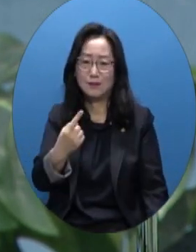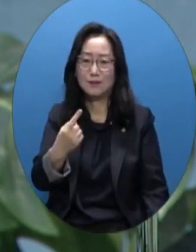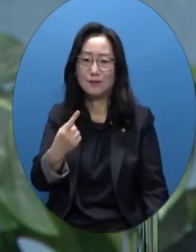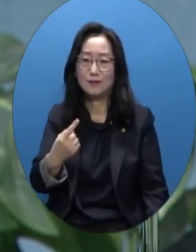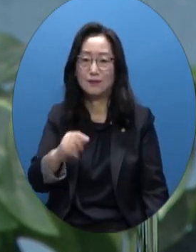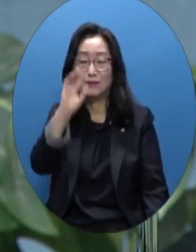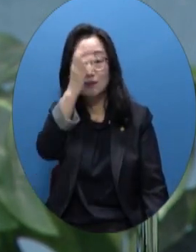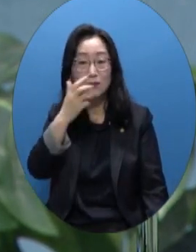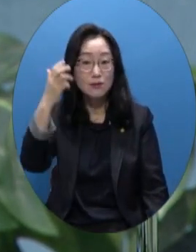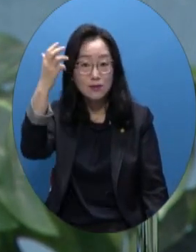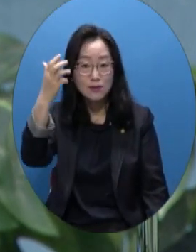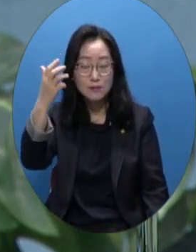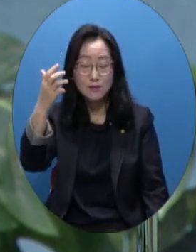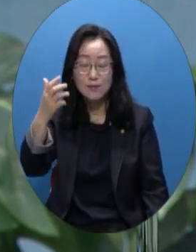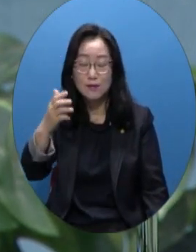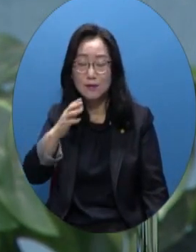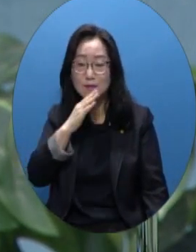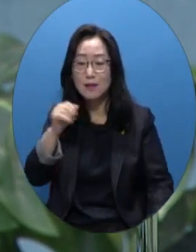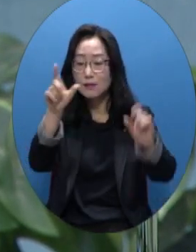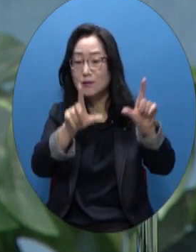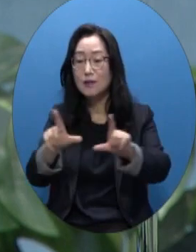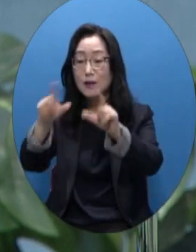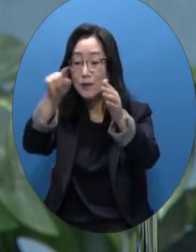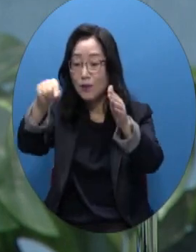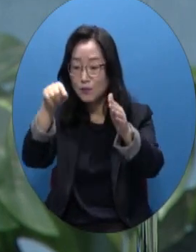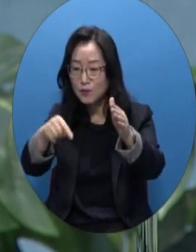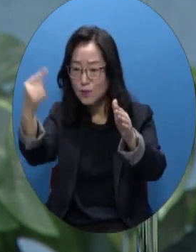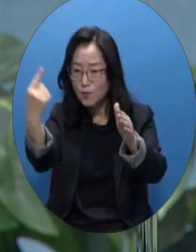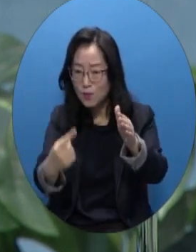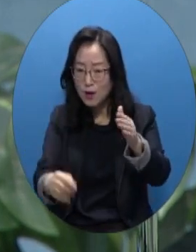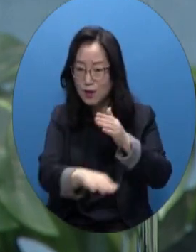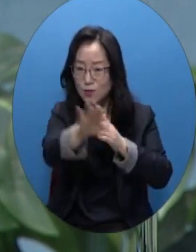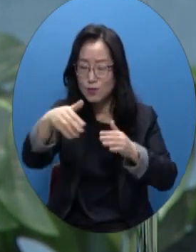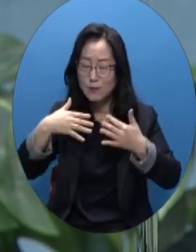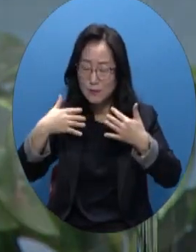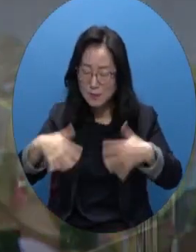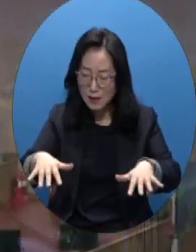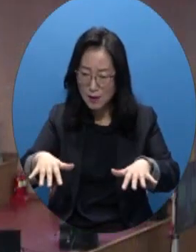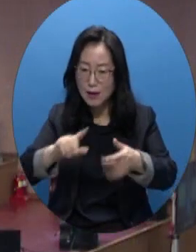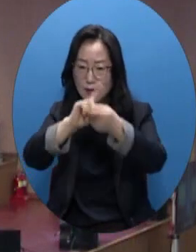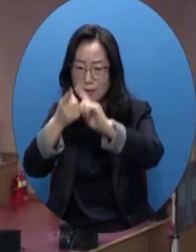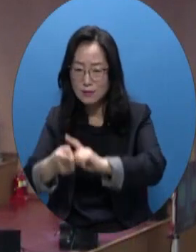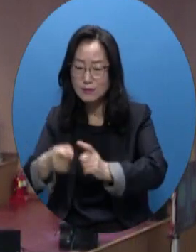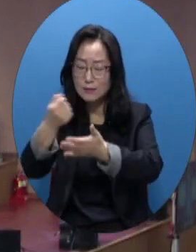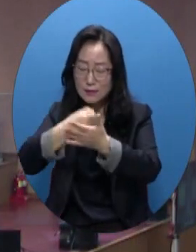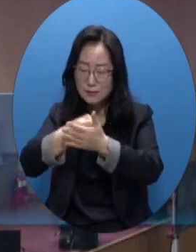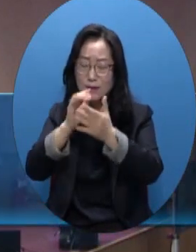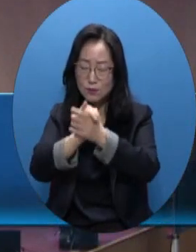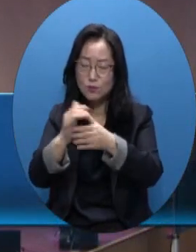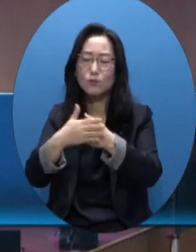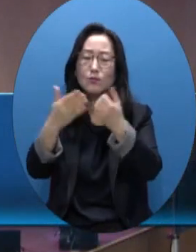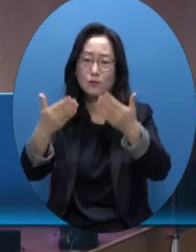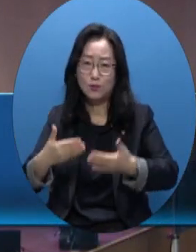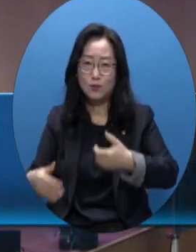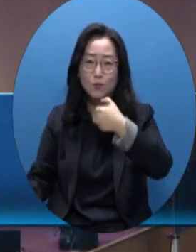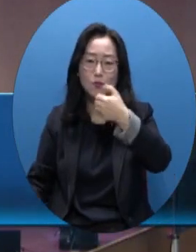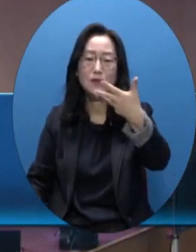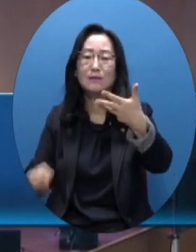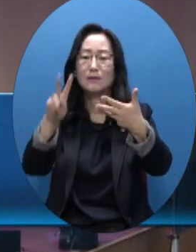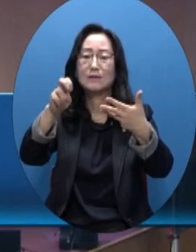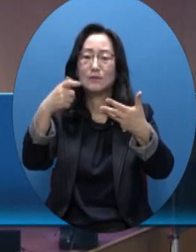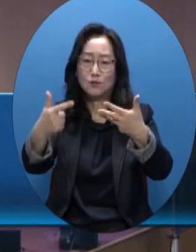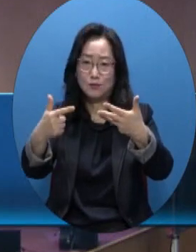이 성령께서 우리 삶과 놓여서 우리의 연약함을 도우시고 우리 위해서 탄식하며 기도 하십니다 로마서 8장 26 10입니다